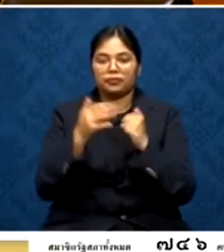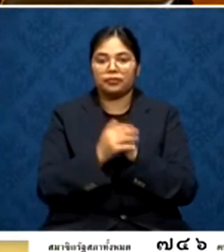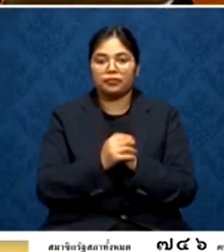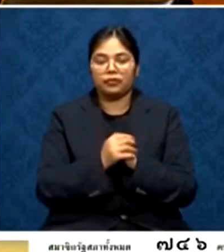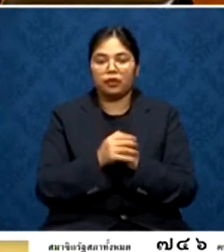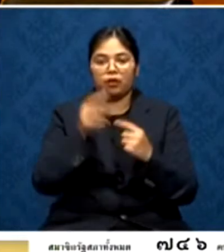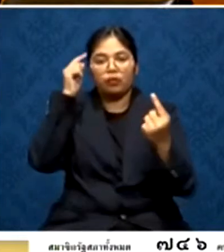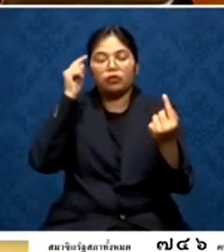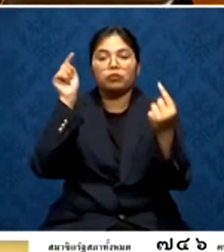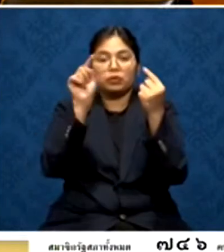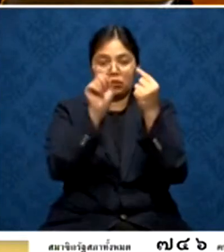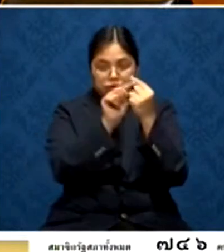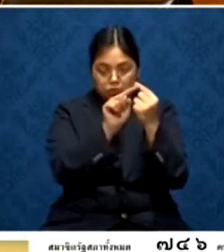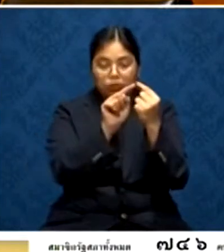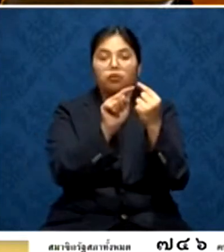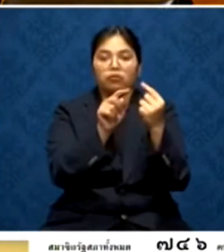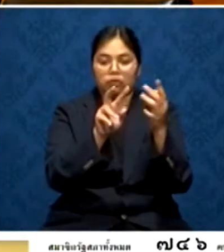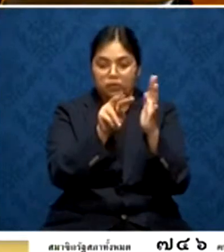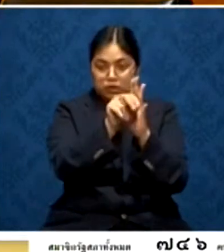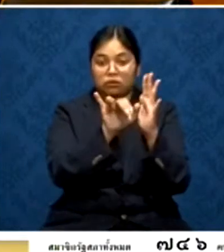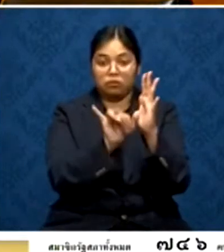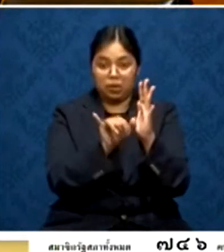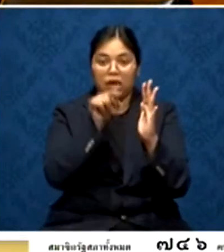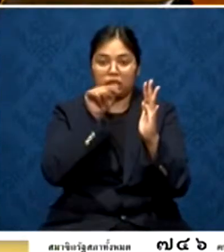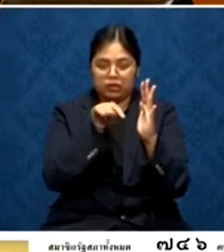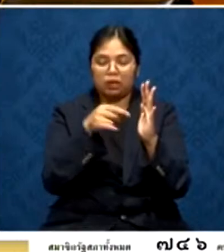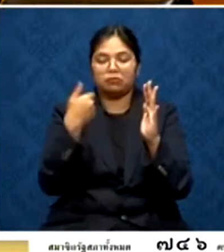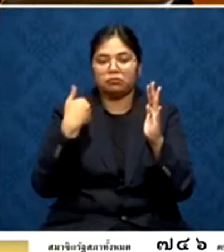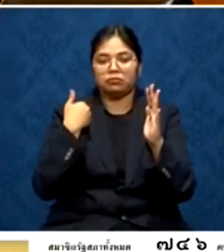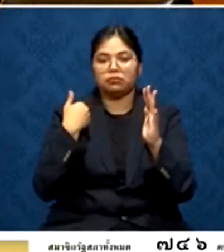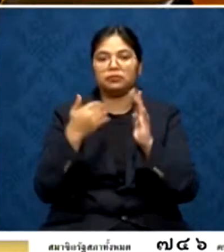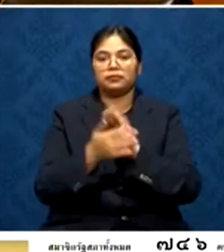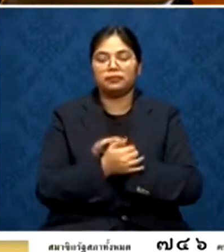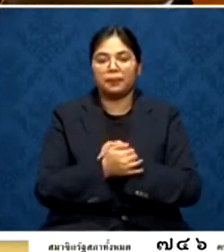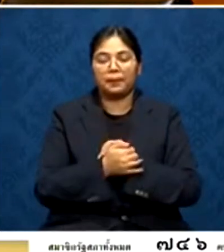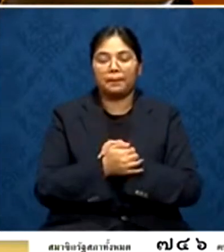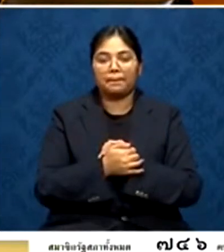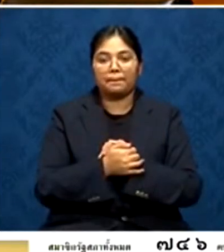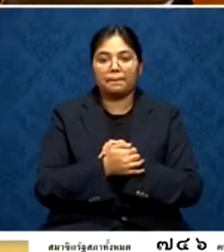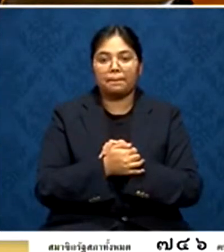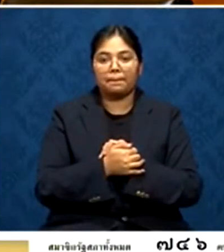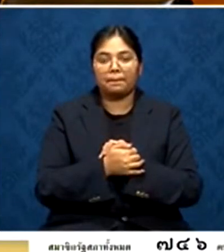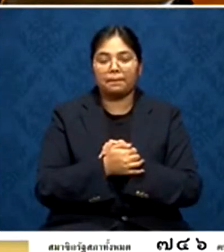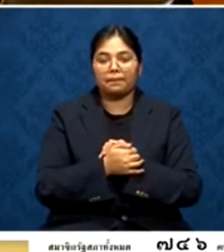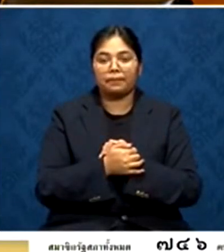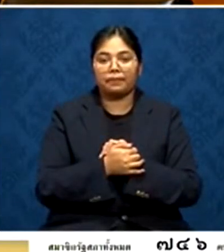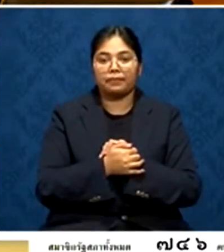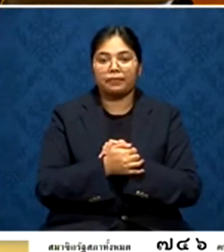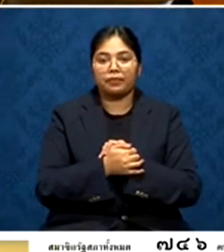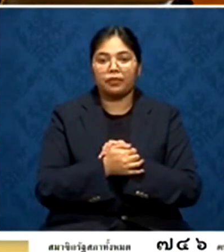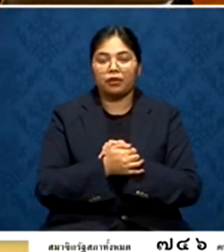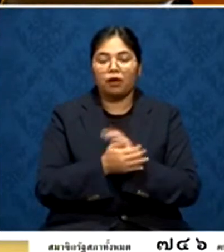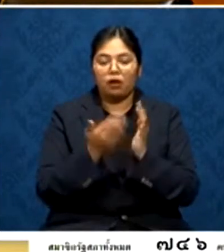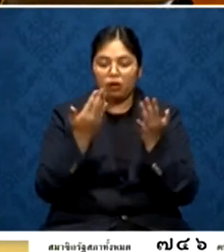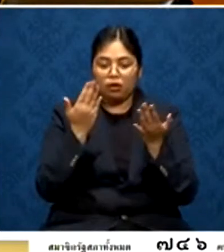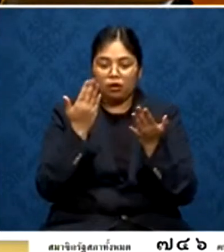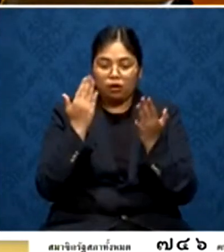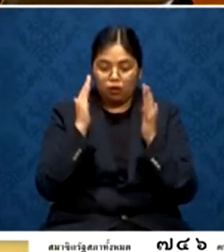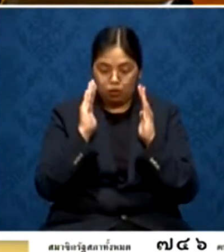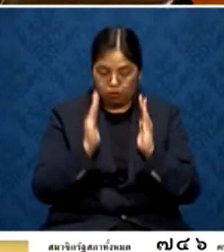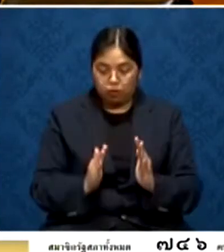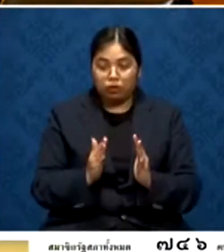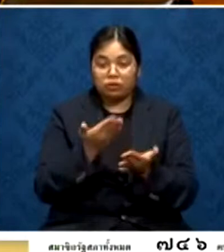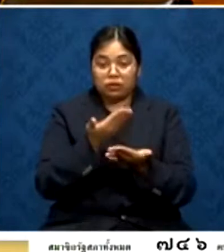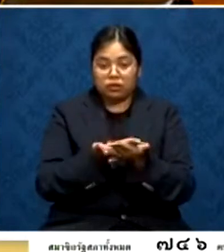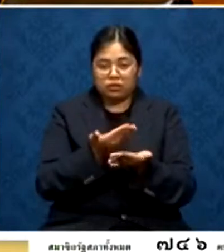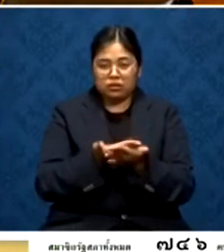ตถุประสงค์ของนโยบายดังกล่าวนอกจากทำให้คนกลุ่มที่มีรายได้น้อย